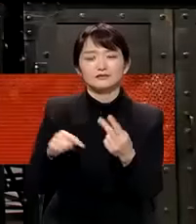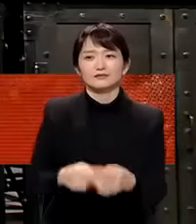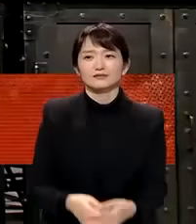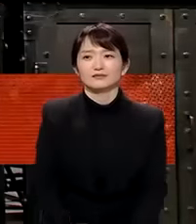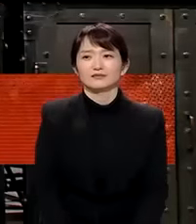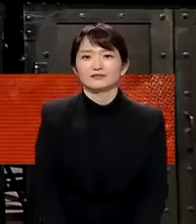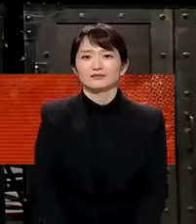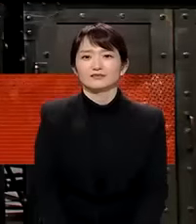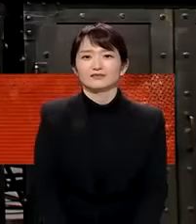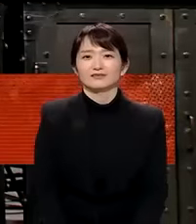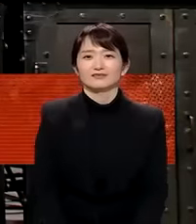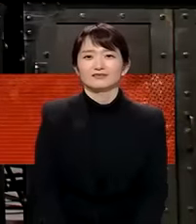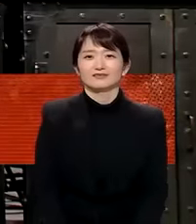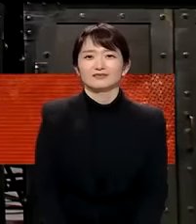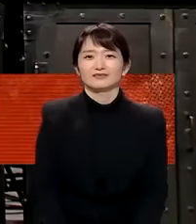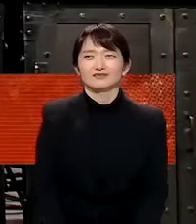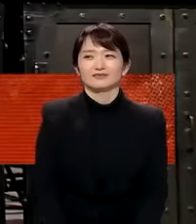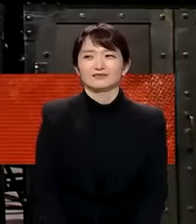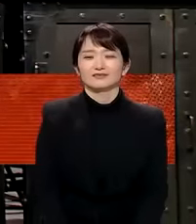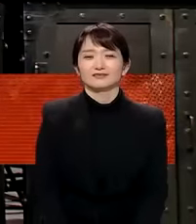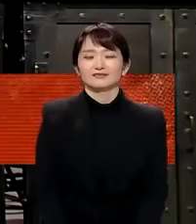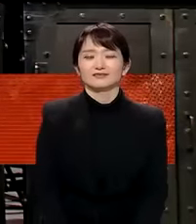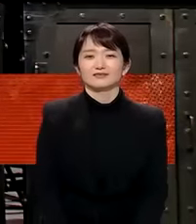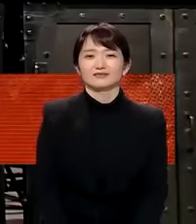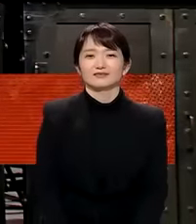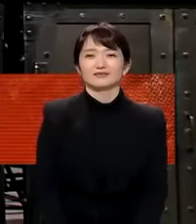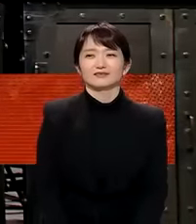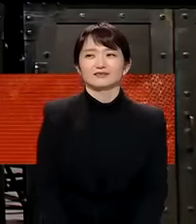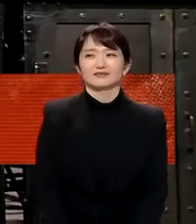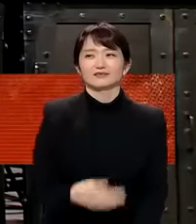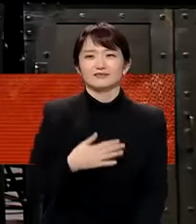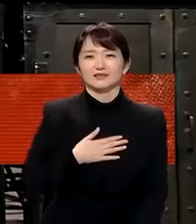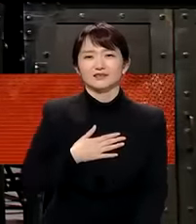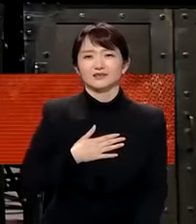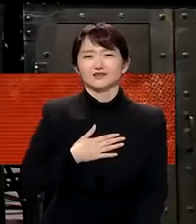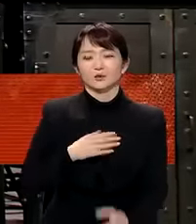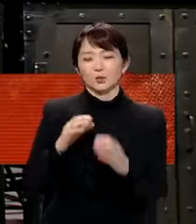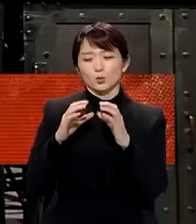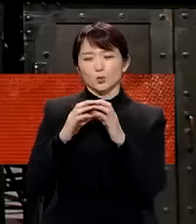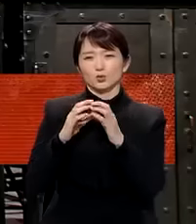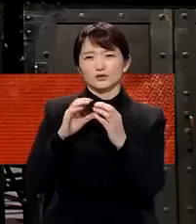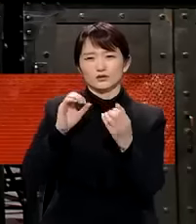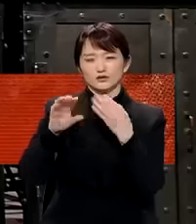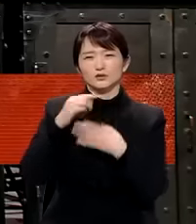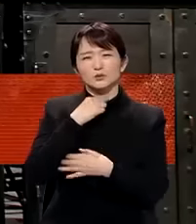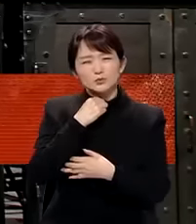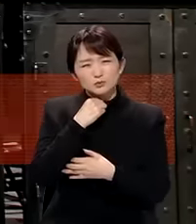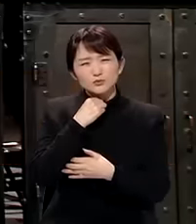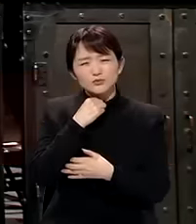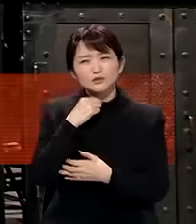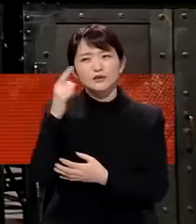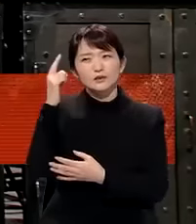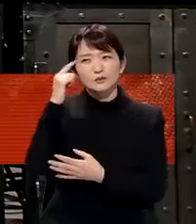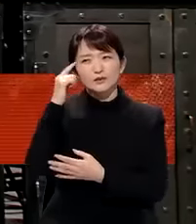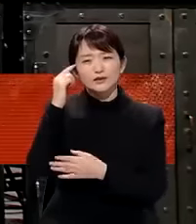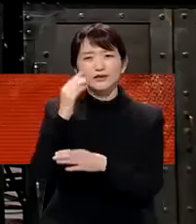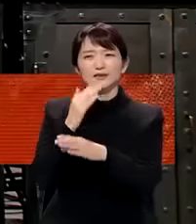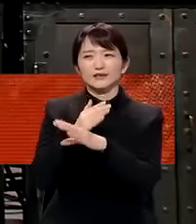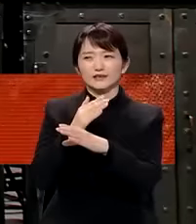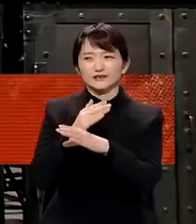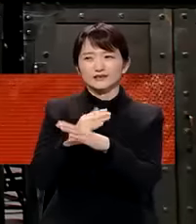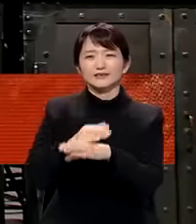박비 원사님 왜 한 숨을 쉬세요 저는 사실은 이게 오를 들고 싶었는데 엑 드는 거는 저에 대한 반성입니다